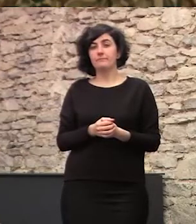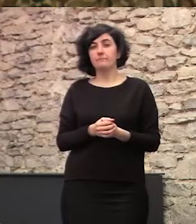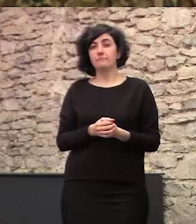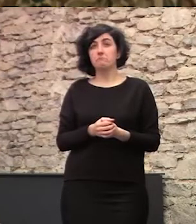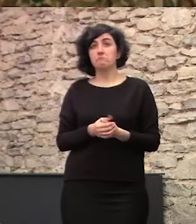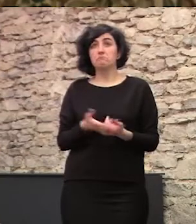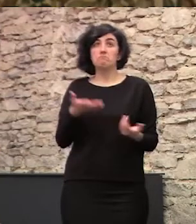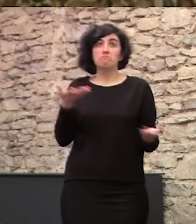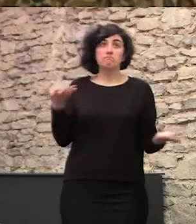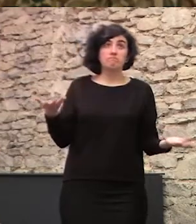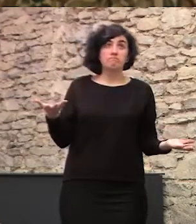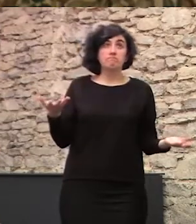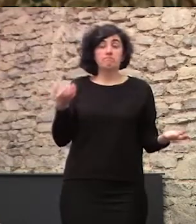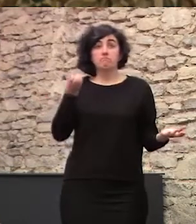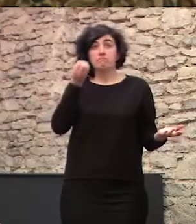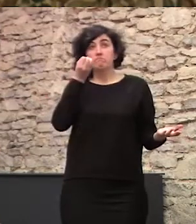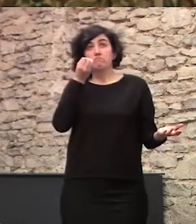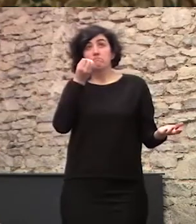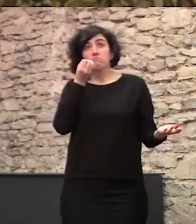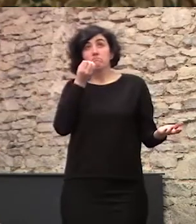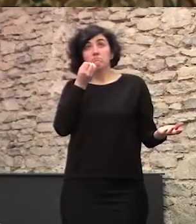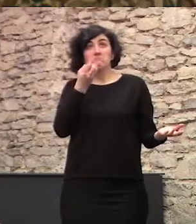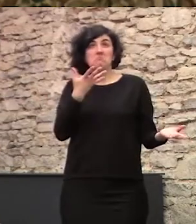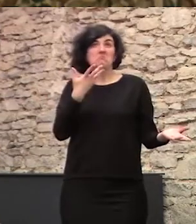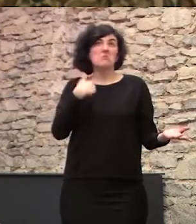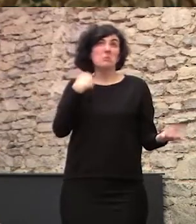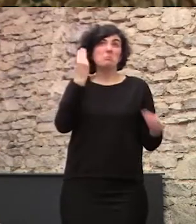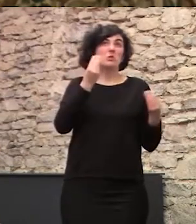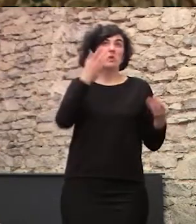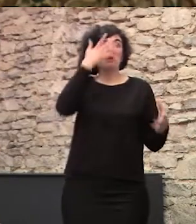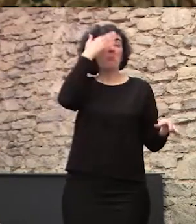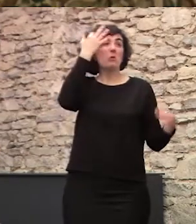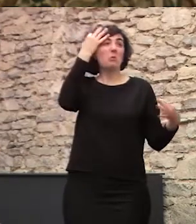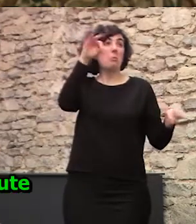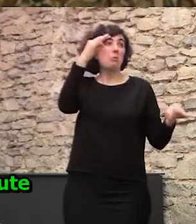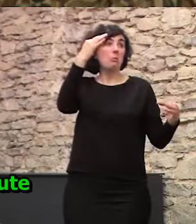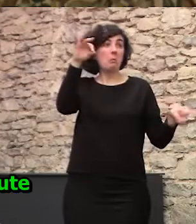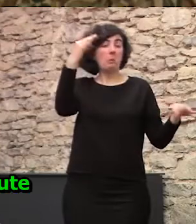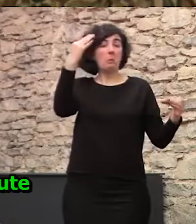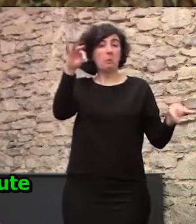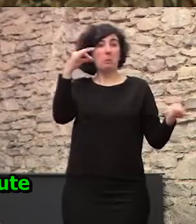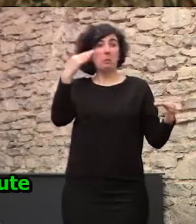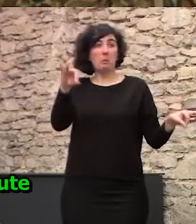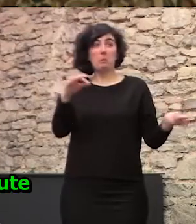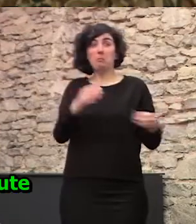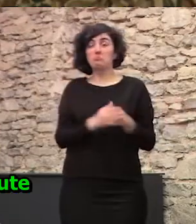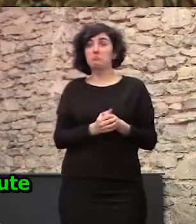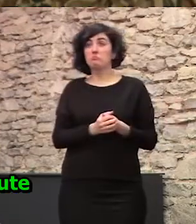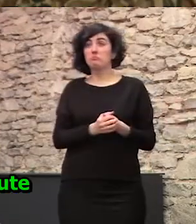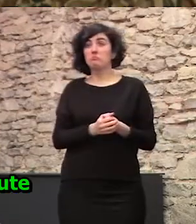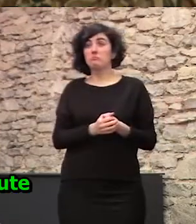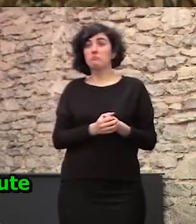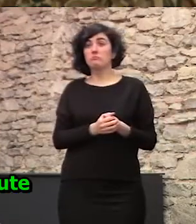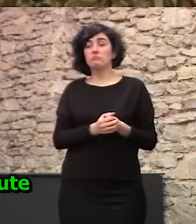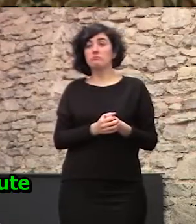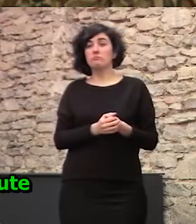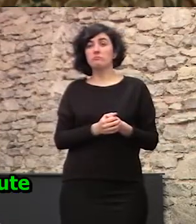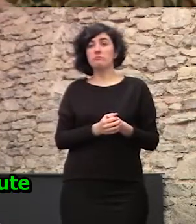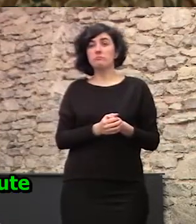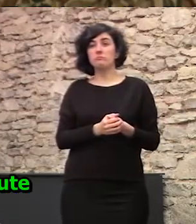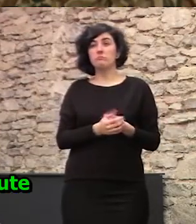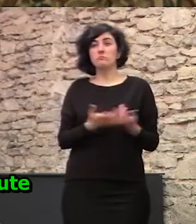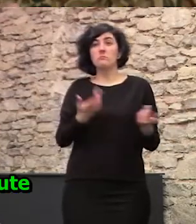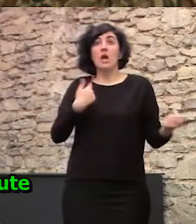bai, izan zen pixka, bai, inkontzienteagoa ere esango nuke. Bai, inkontzienteagoa eta esaten batzuk ez dute inkontzienteak